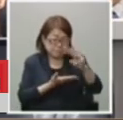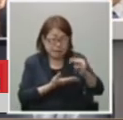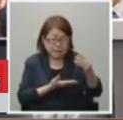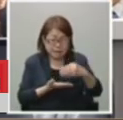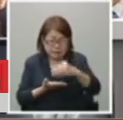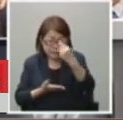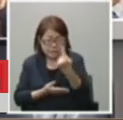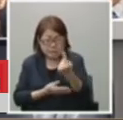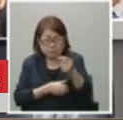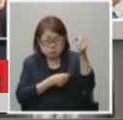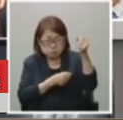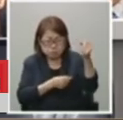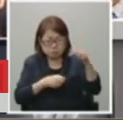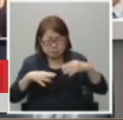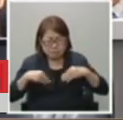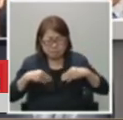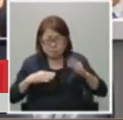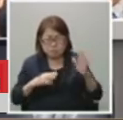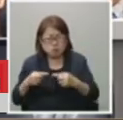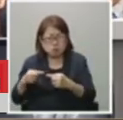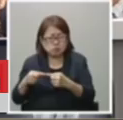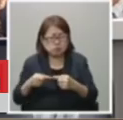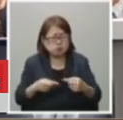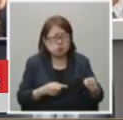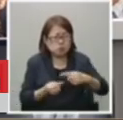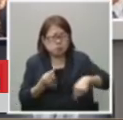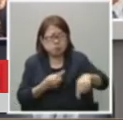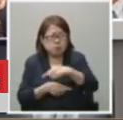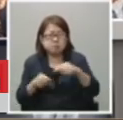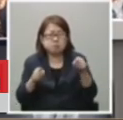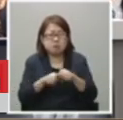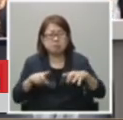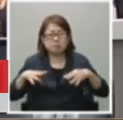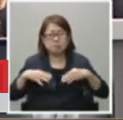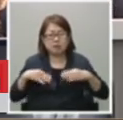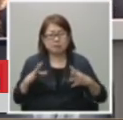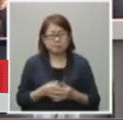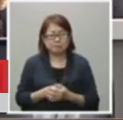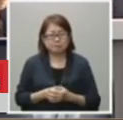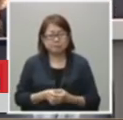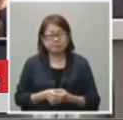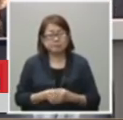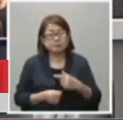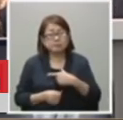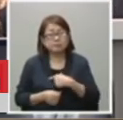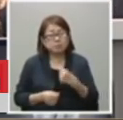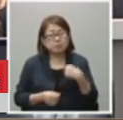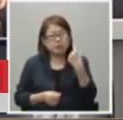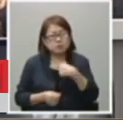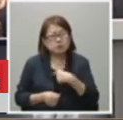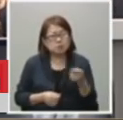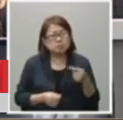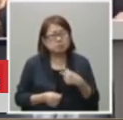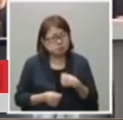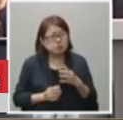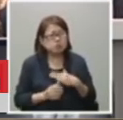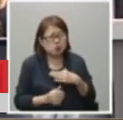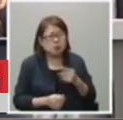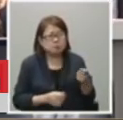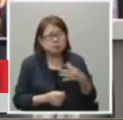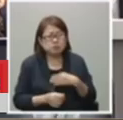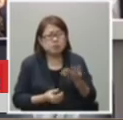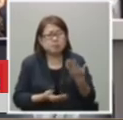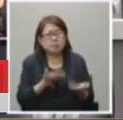มันเลยเถิดไปจนถึงทุกแวดวงการครับใครที่ชื่นชอบท่านผมก็ชื่นชอบนะครับความเด็ดเดี่ยว